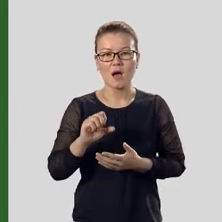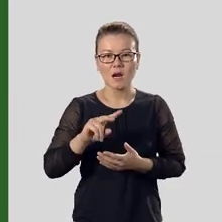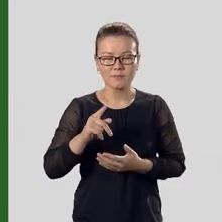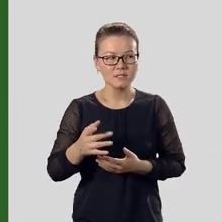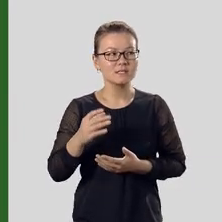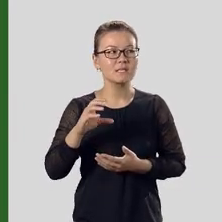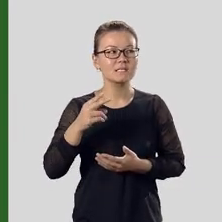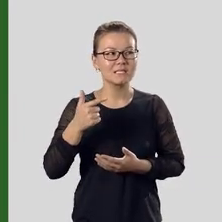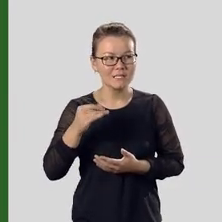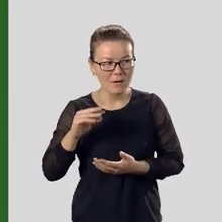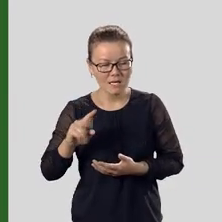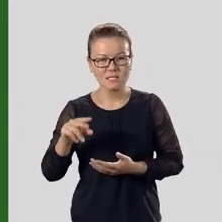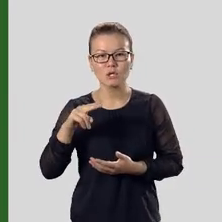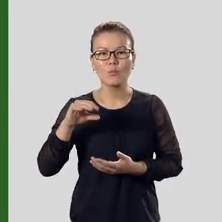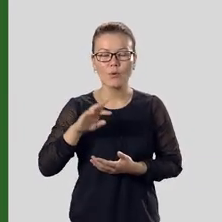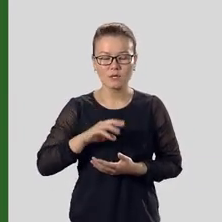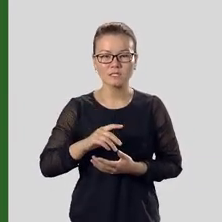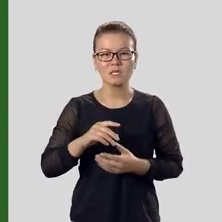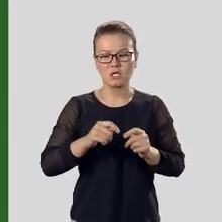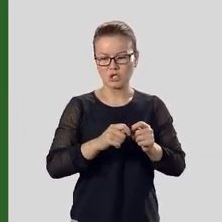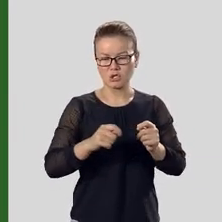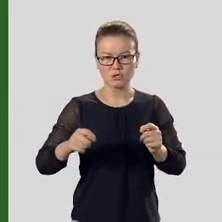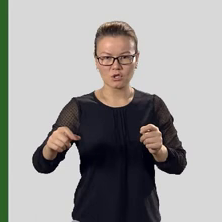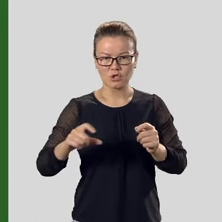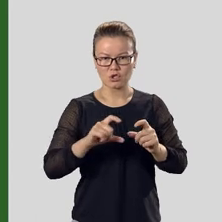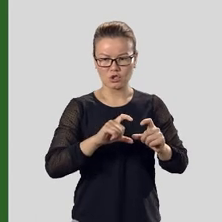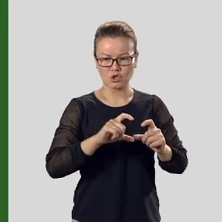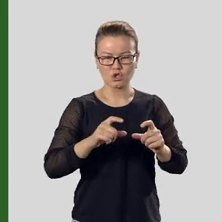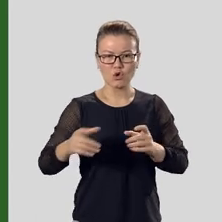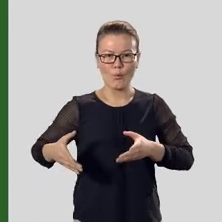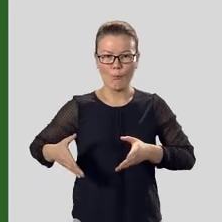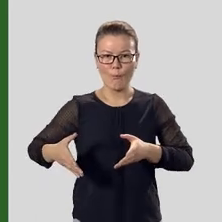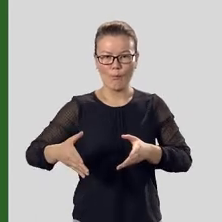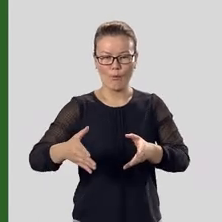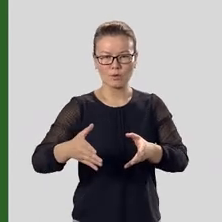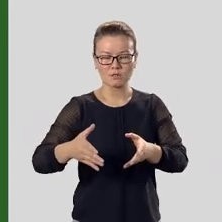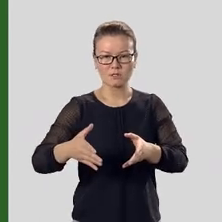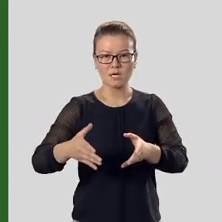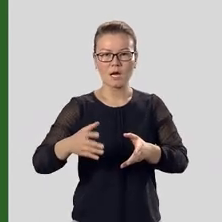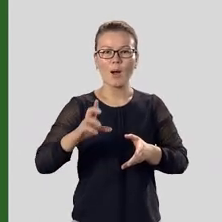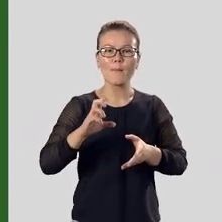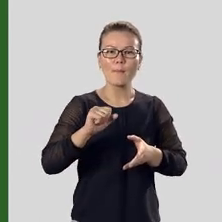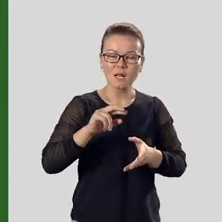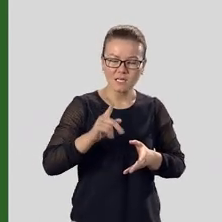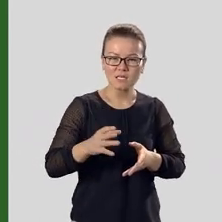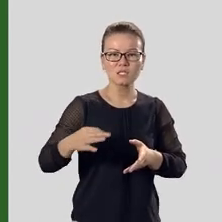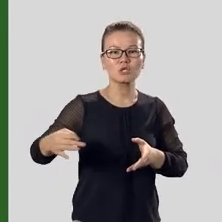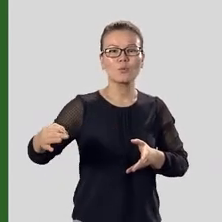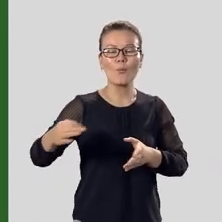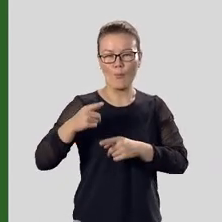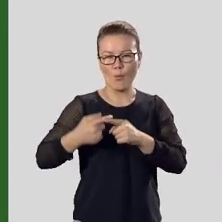Альпийско-Гималайский пояс идет широкой полосой от Португалии через Италию, Балканский